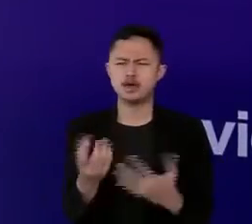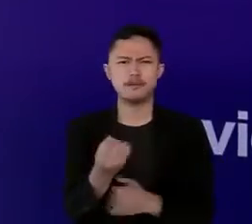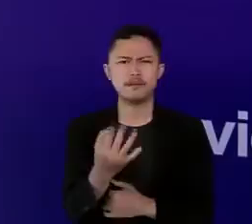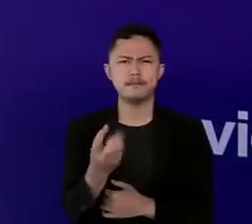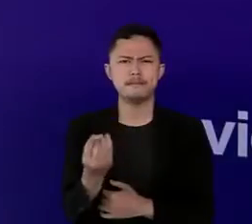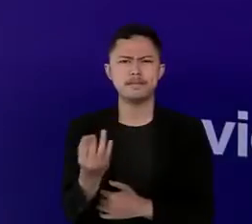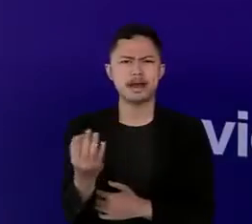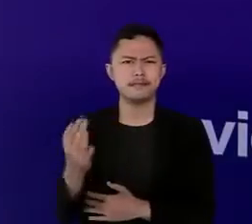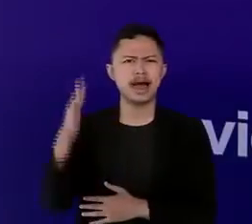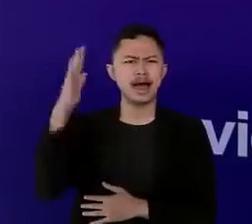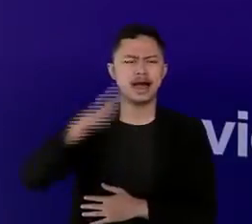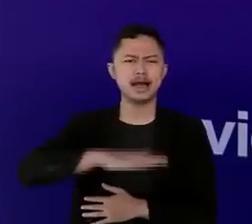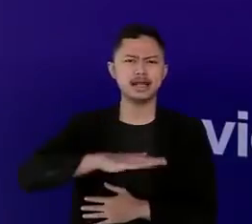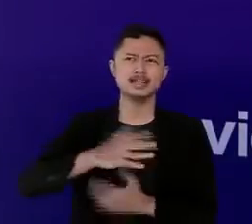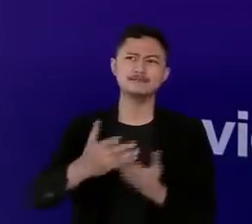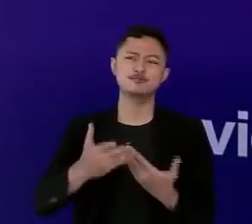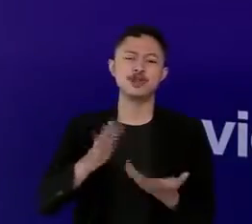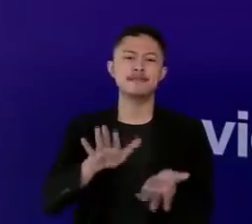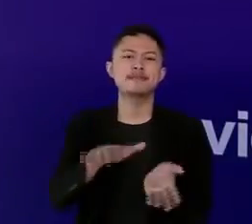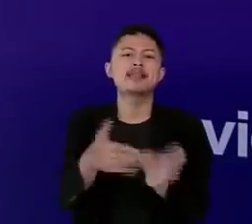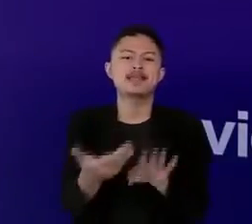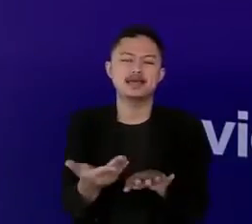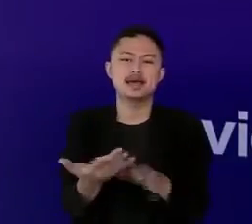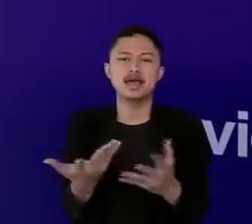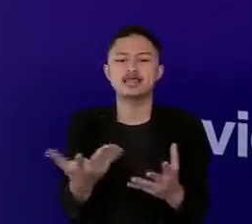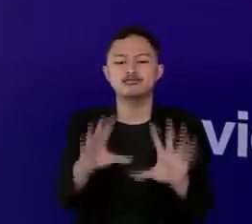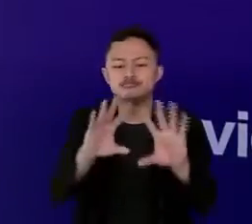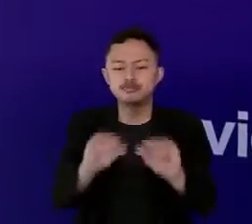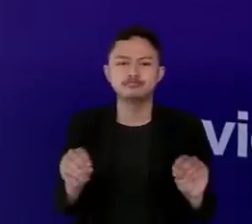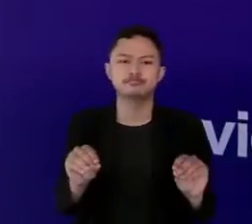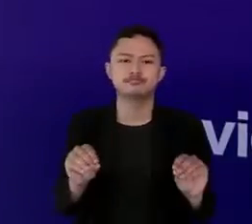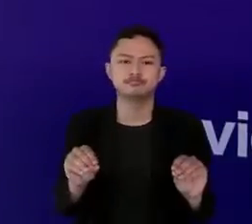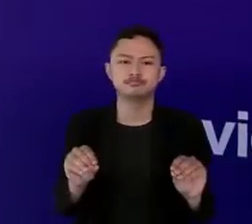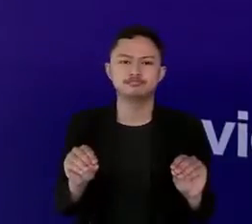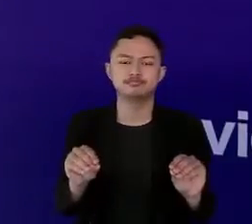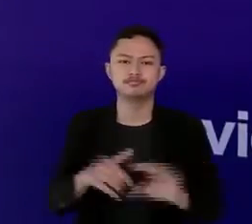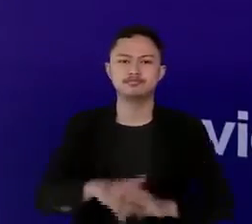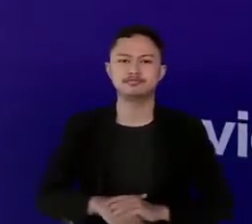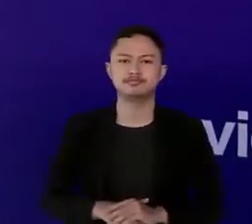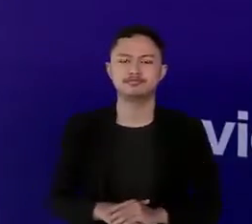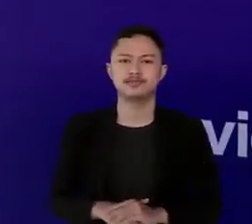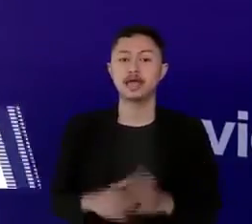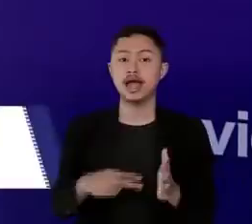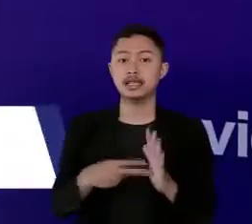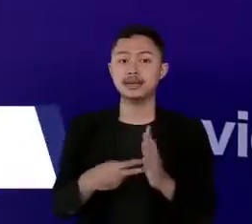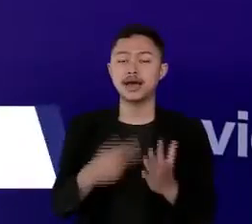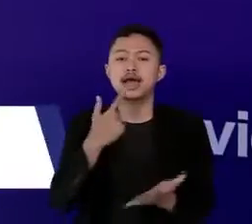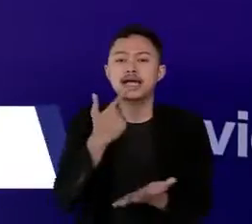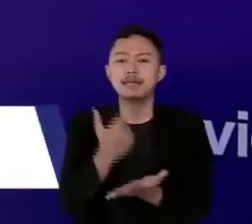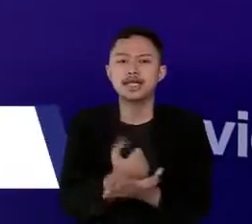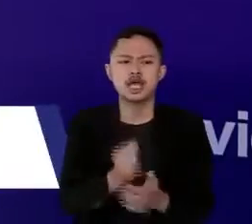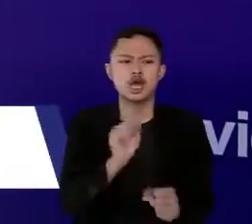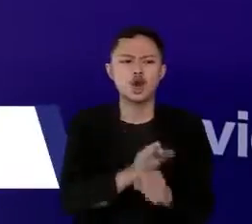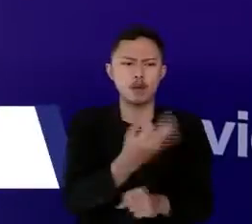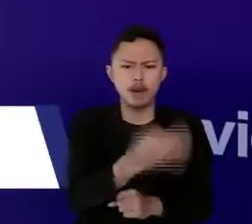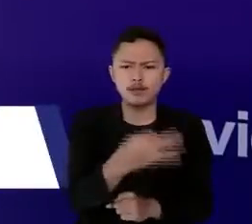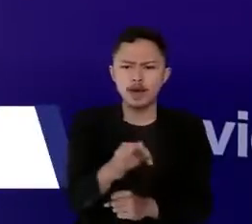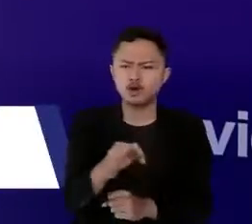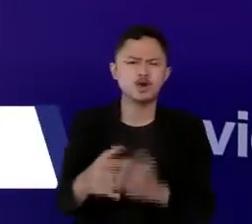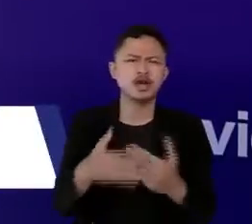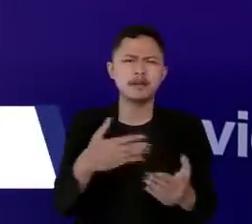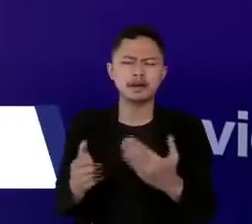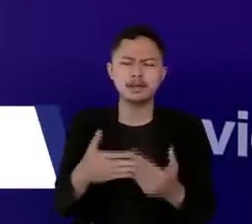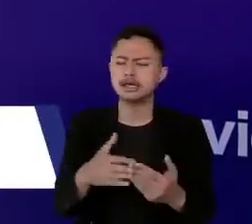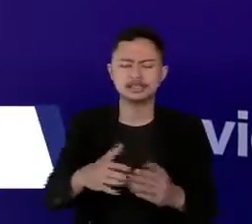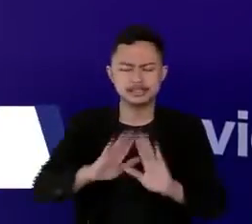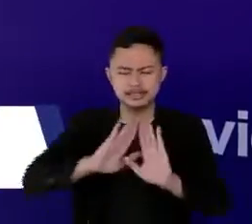oton ndak aktif atau kita bisa mengatakan sebagai mati jadi Ya tidak masalah nah